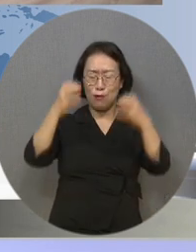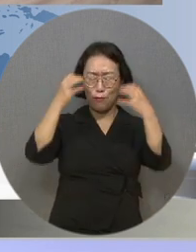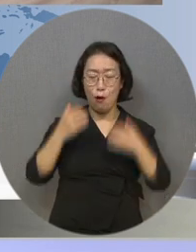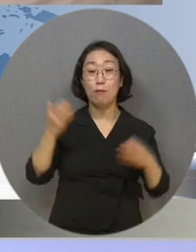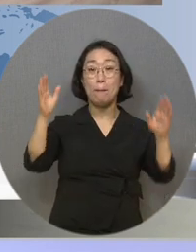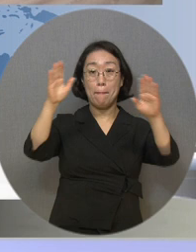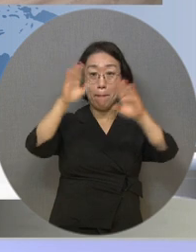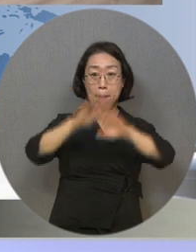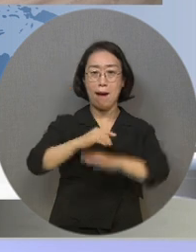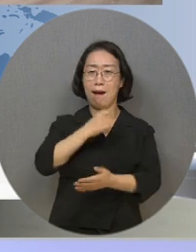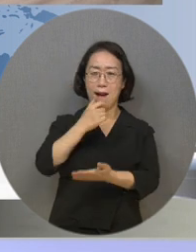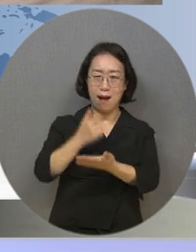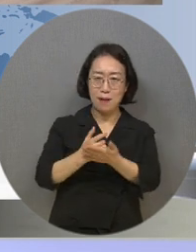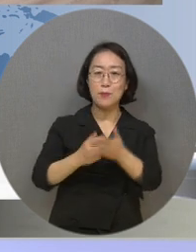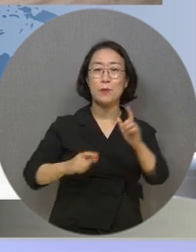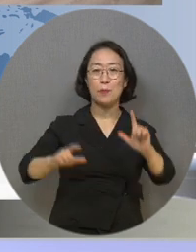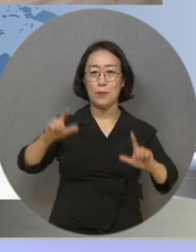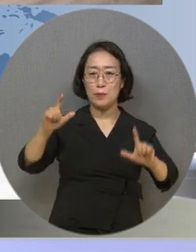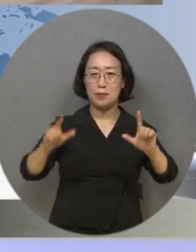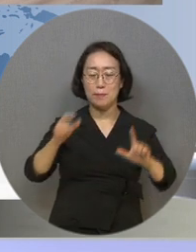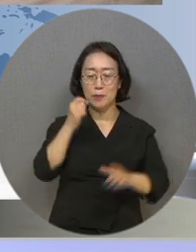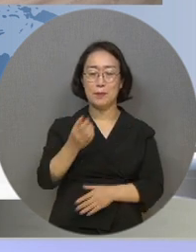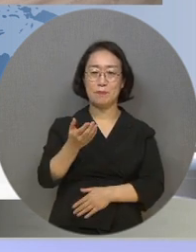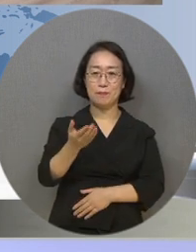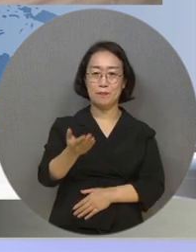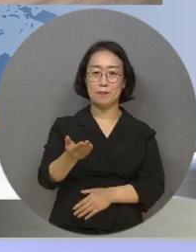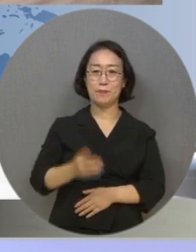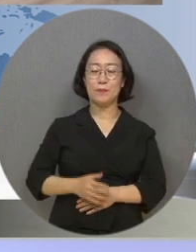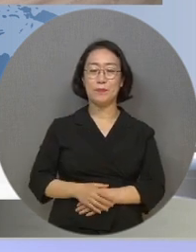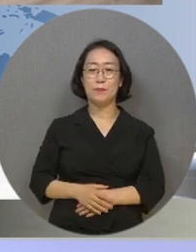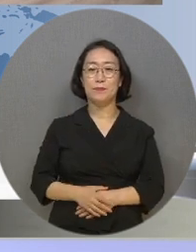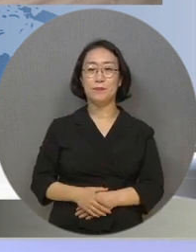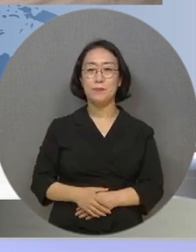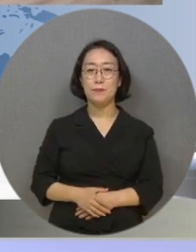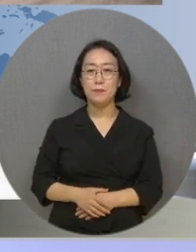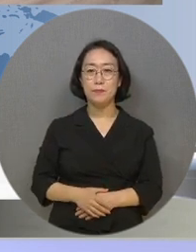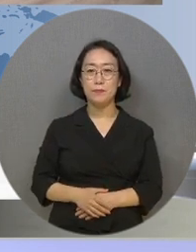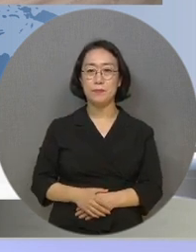감동을 느낄 수 있었던 바캉스 현장을 정은선 기자가 취재했습니다.